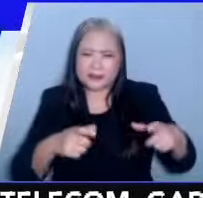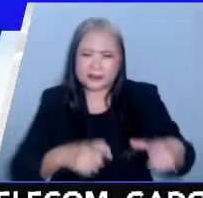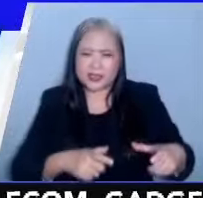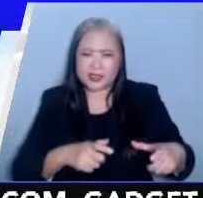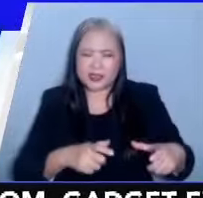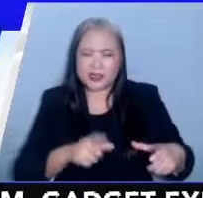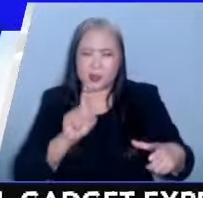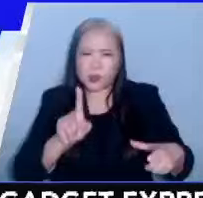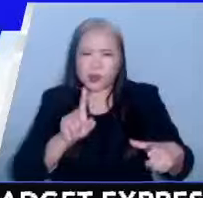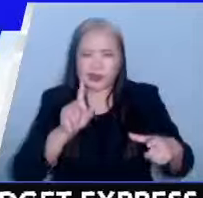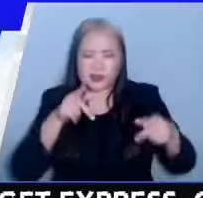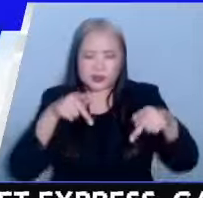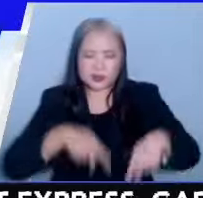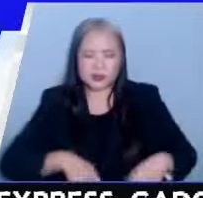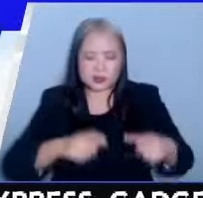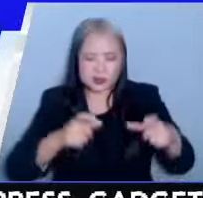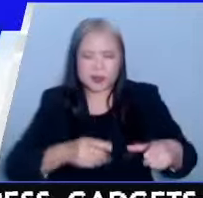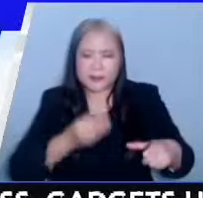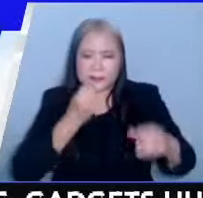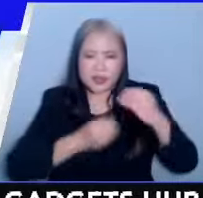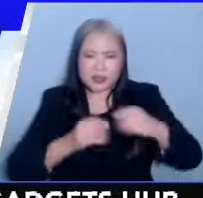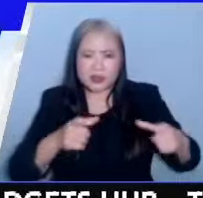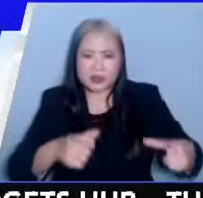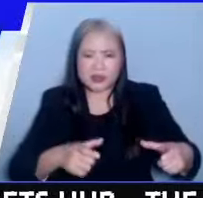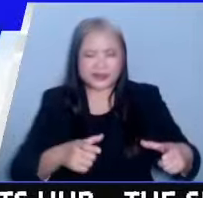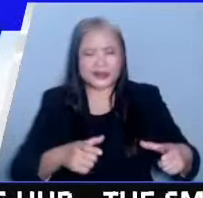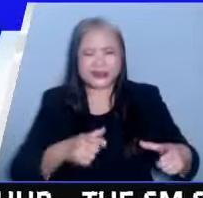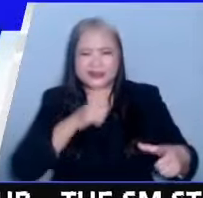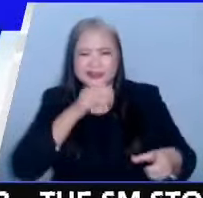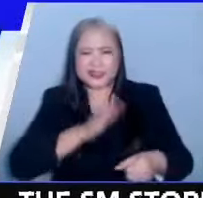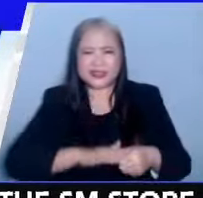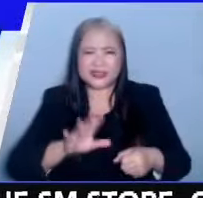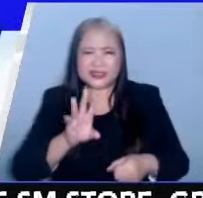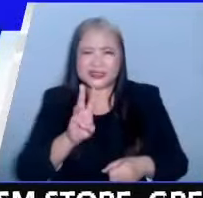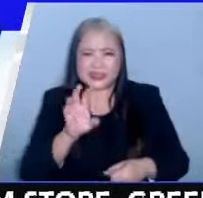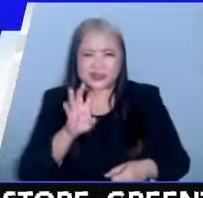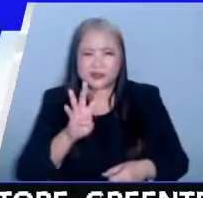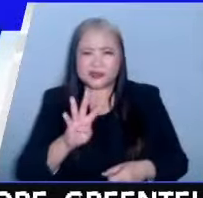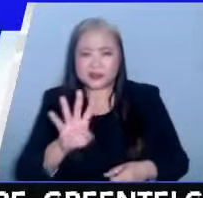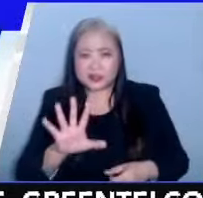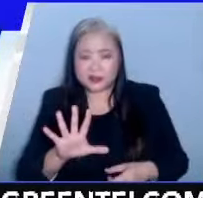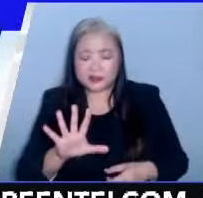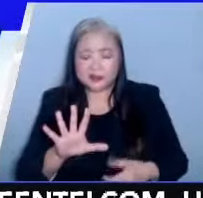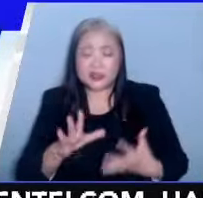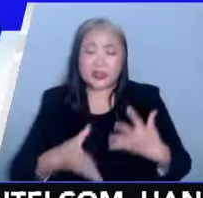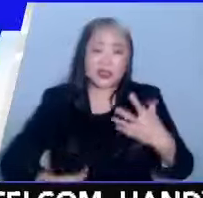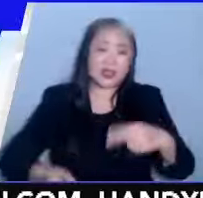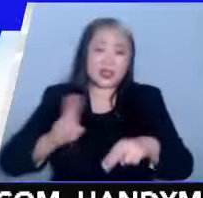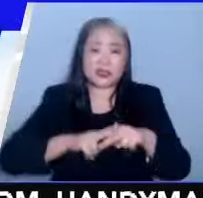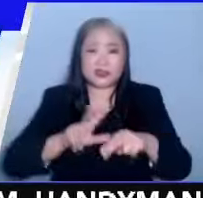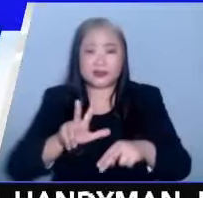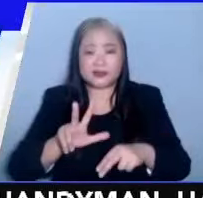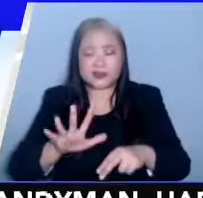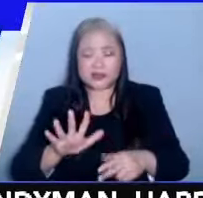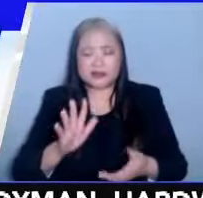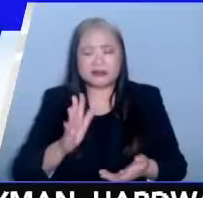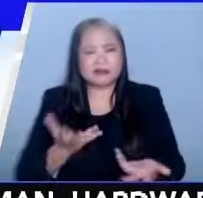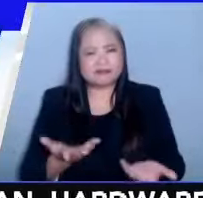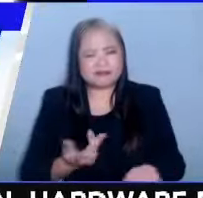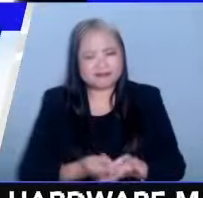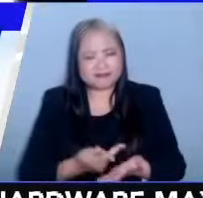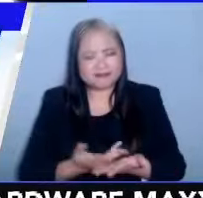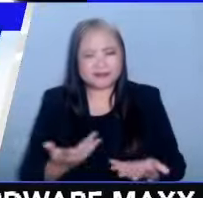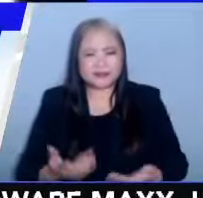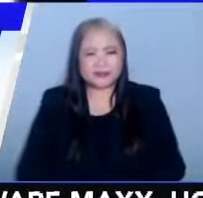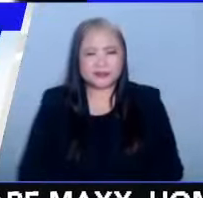na meal eh barely enough yung yyung 6645 na ngayon kung dadagdag yung ph5 Oo so Yes po kanina